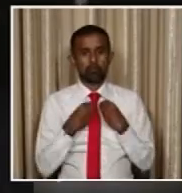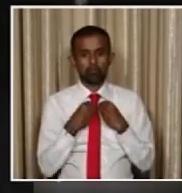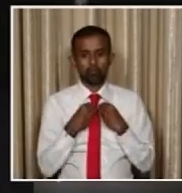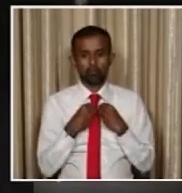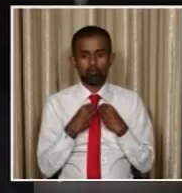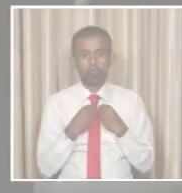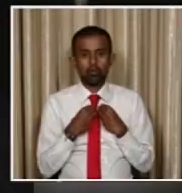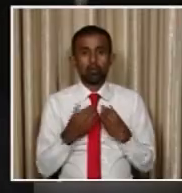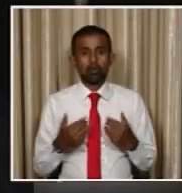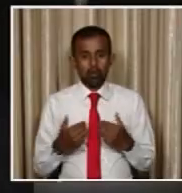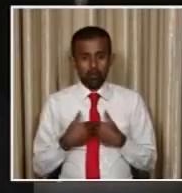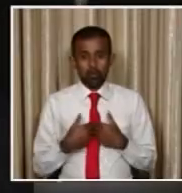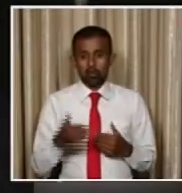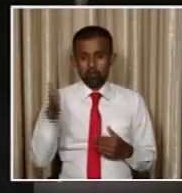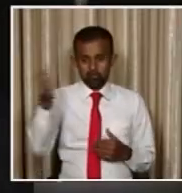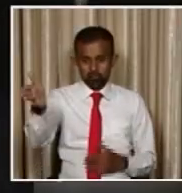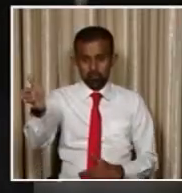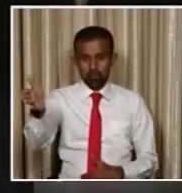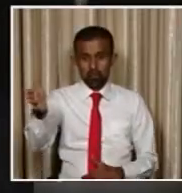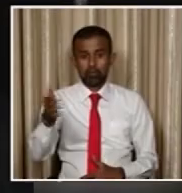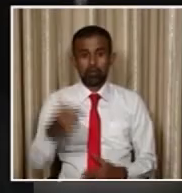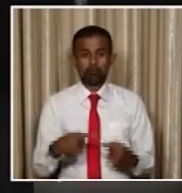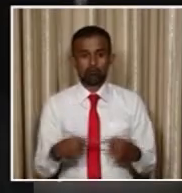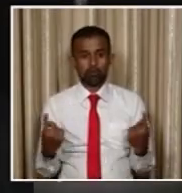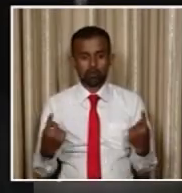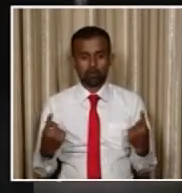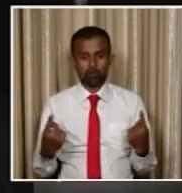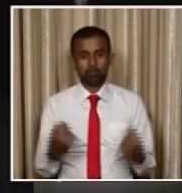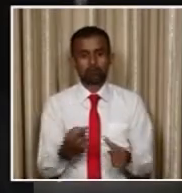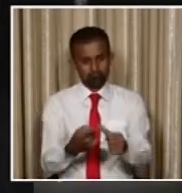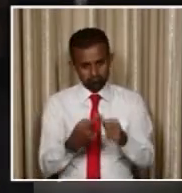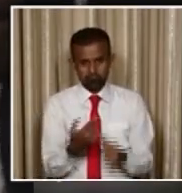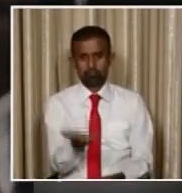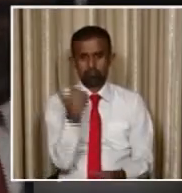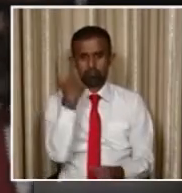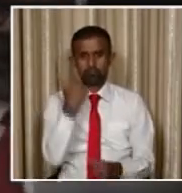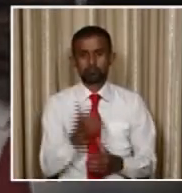ඔන්න ඕක තමයි අපේ මේ ඉන්න කයිවාරු කාරින්ගේ වෙනස පුළුවන් නම් උත්තර දෙන්න රටට